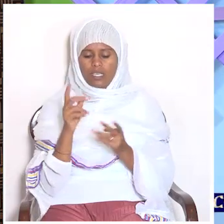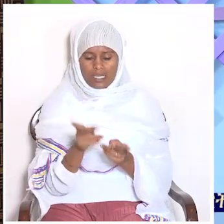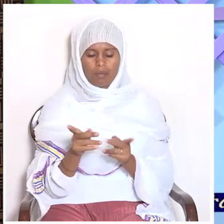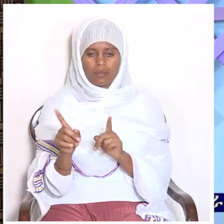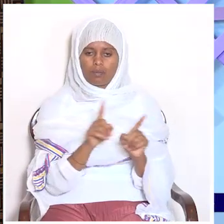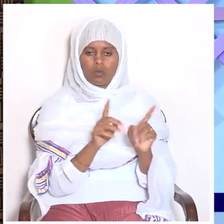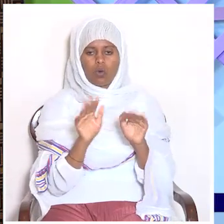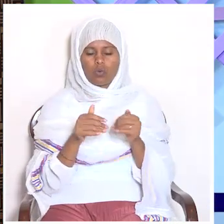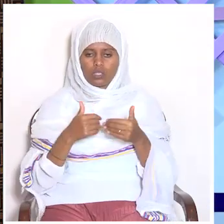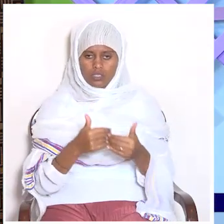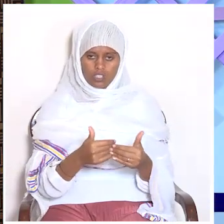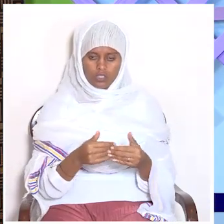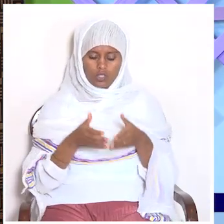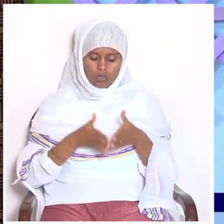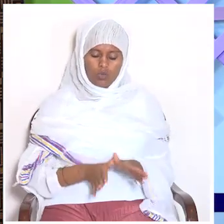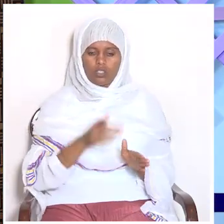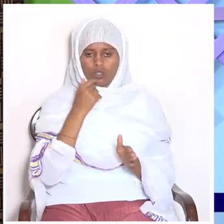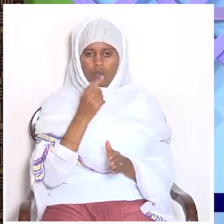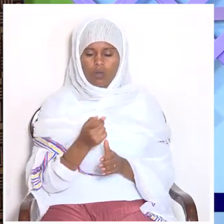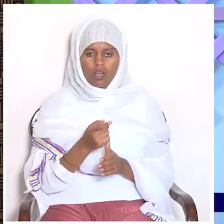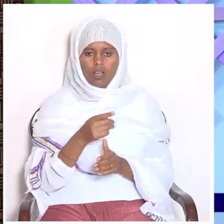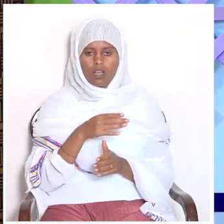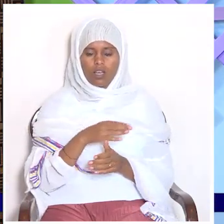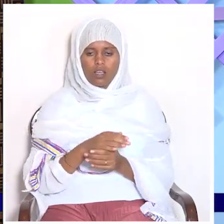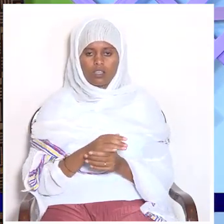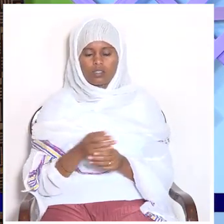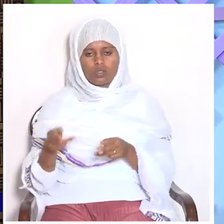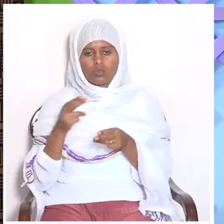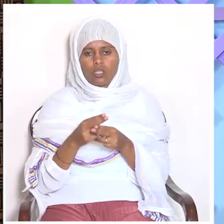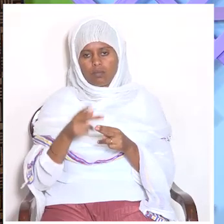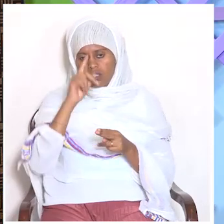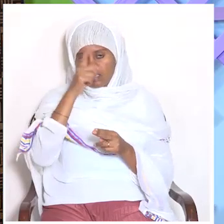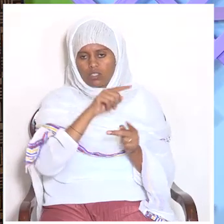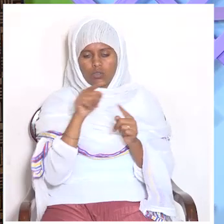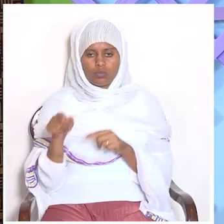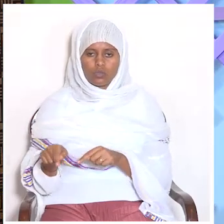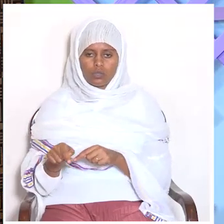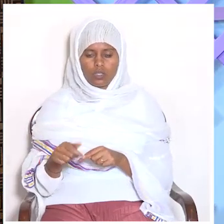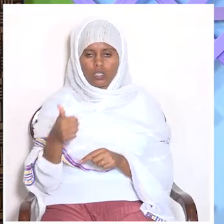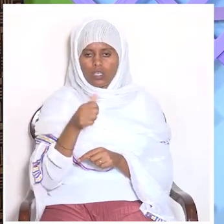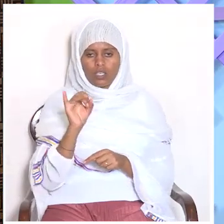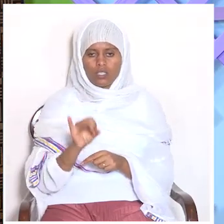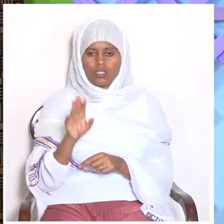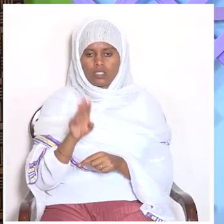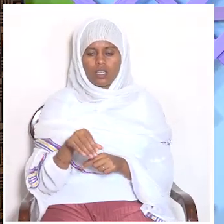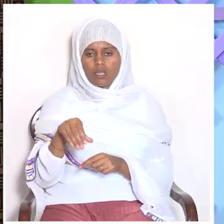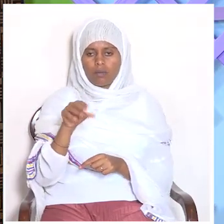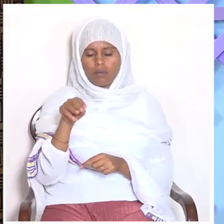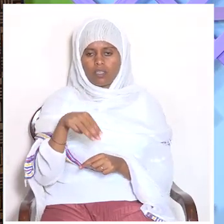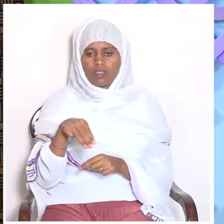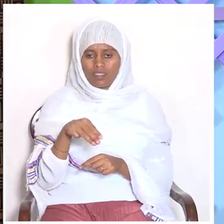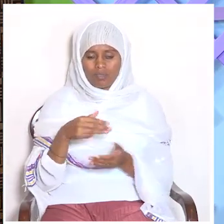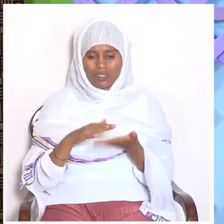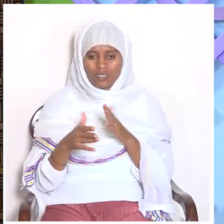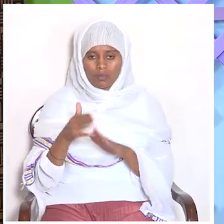ما سقاه غلبسيو إلو يرد عمو قصيل ما توسخ المردات عزمسو إرسابيت أن انتم أزمع